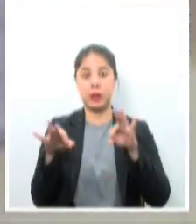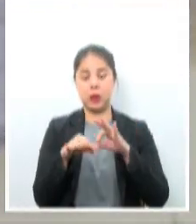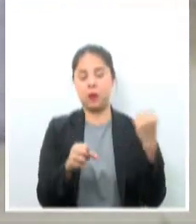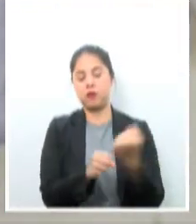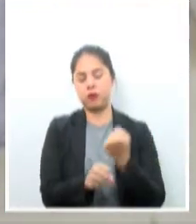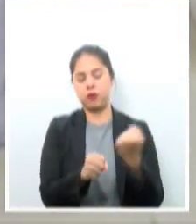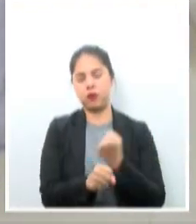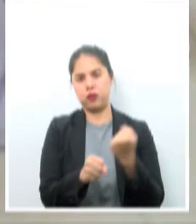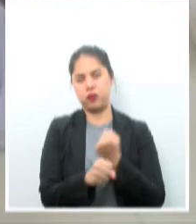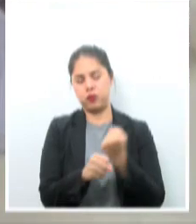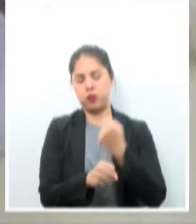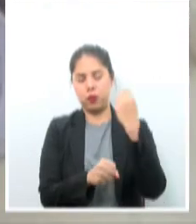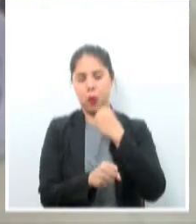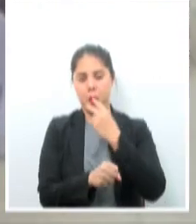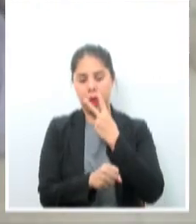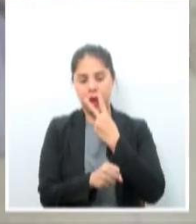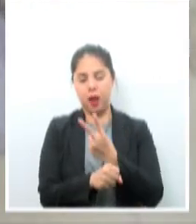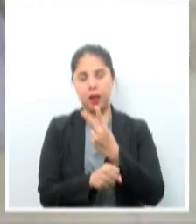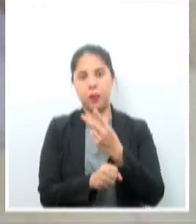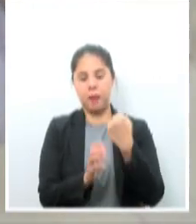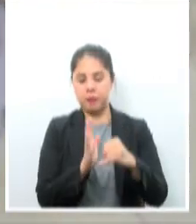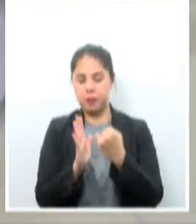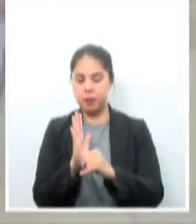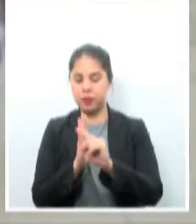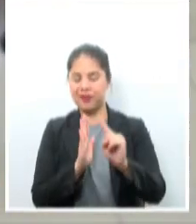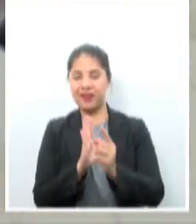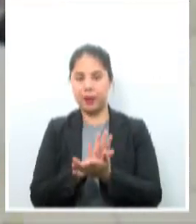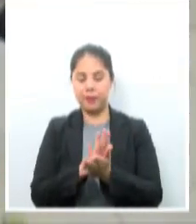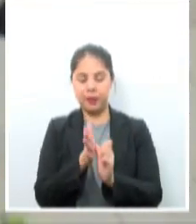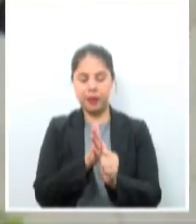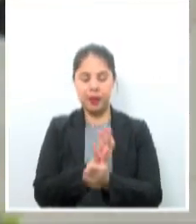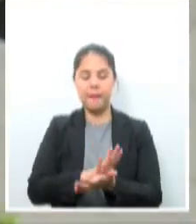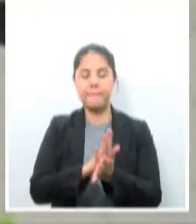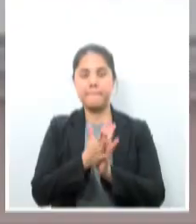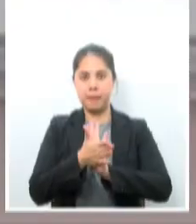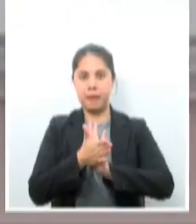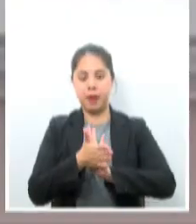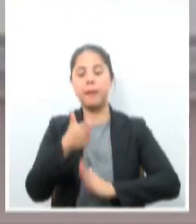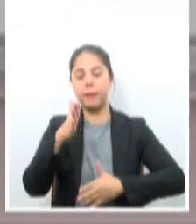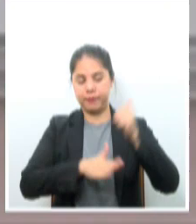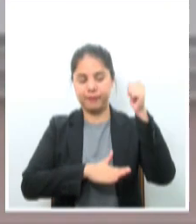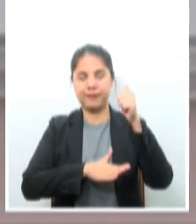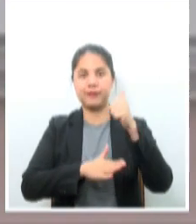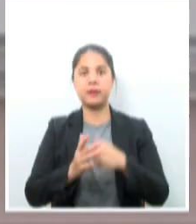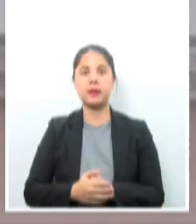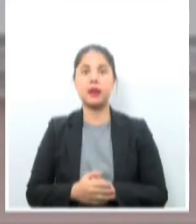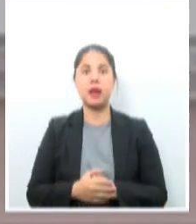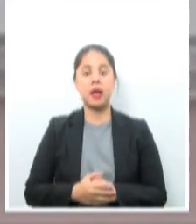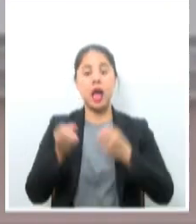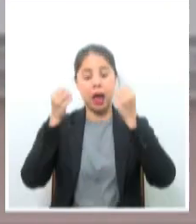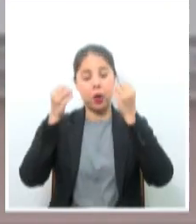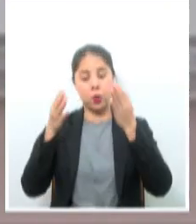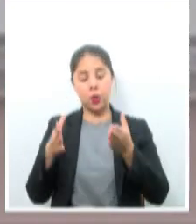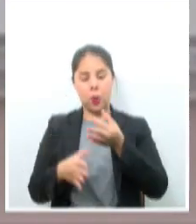ไหร่ยิ่งลดข้อผิดพลาดมากเท่าไหร่ก็จะเข้าใกล้ความสำเร็จมากขึ้นเท่านั้นความสุขของการเป็นครูนะ